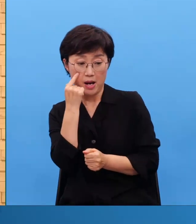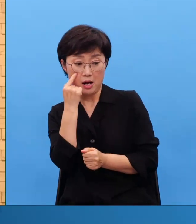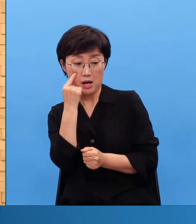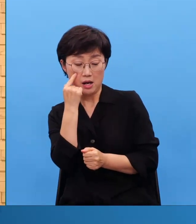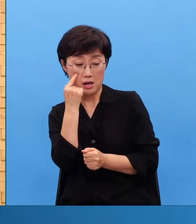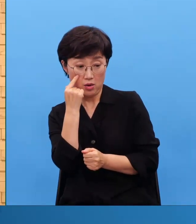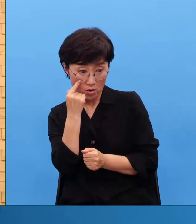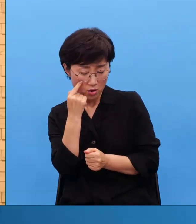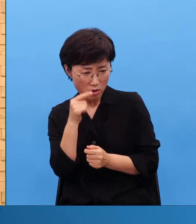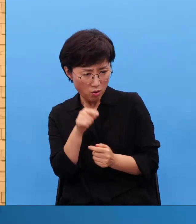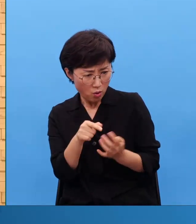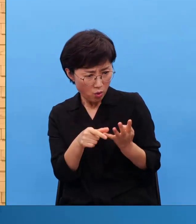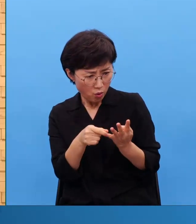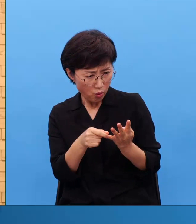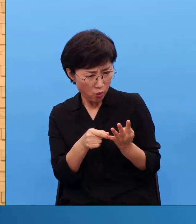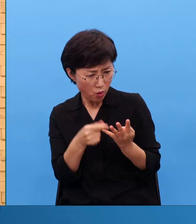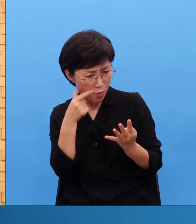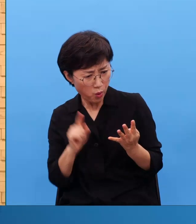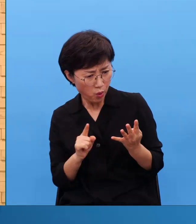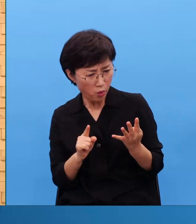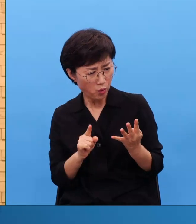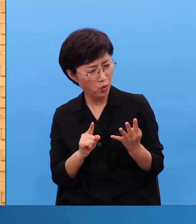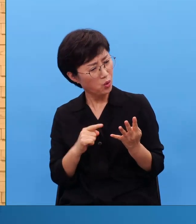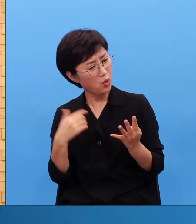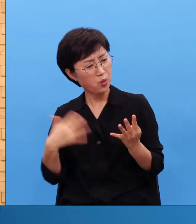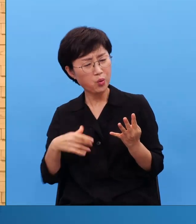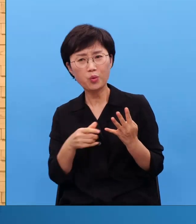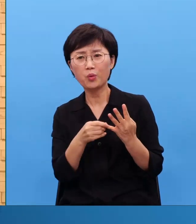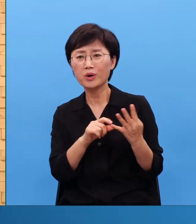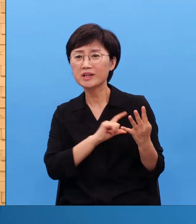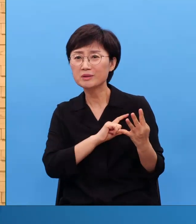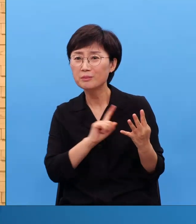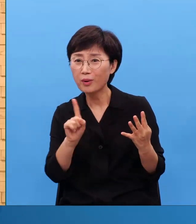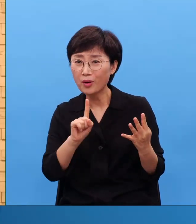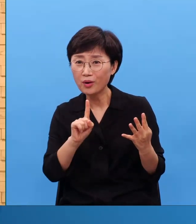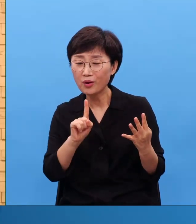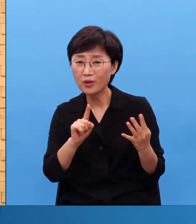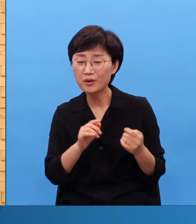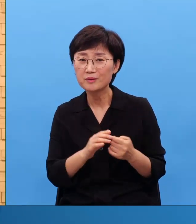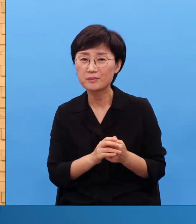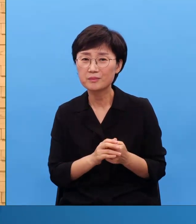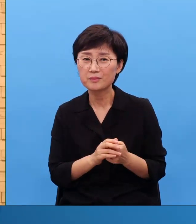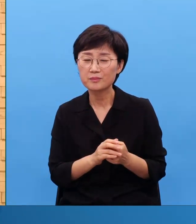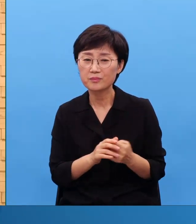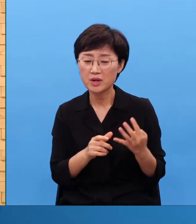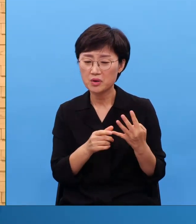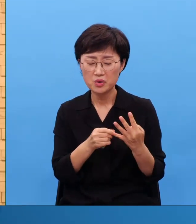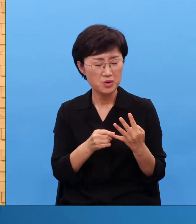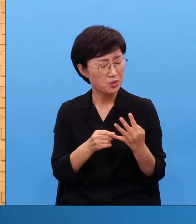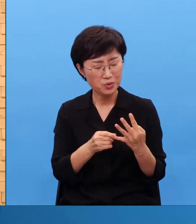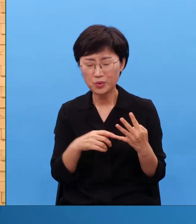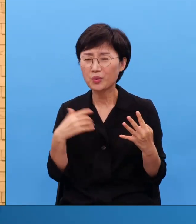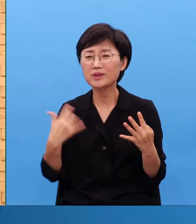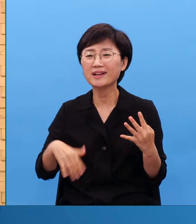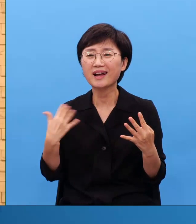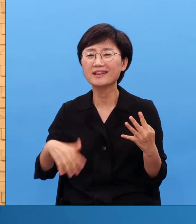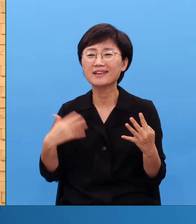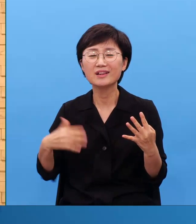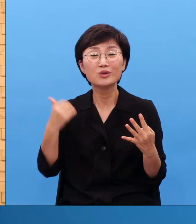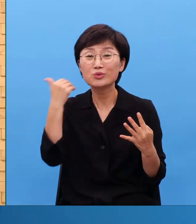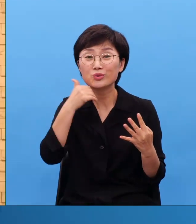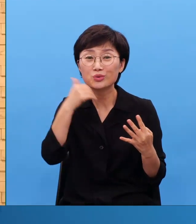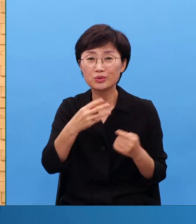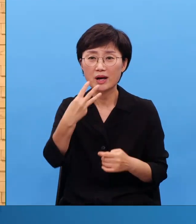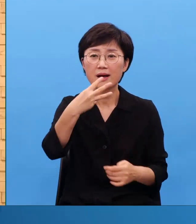없는 인물이 하나 나왔어요. an individual that was unimaginable. 누굽니까? Who was that? 가장 영향을 줬어요. This person gave the most